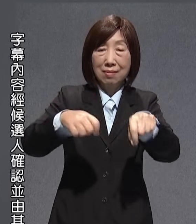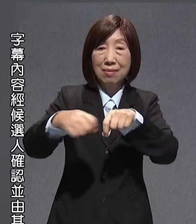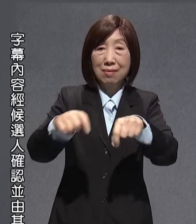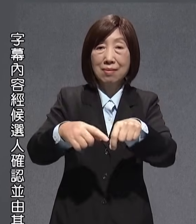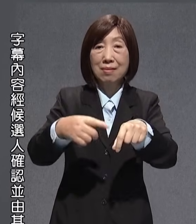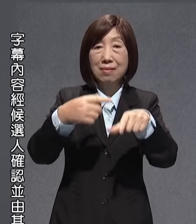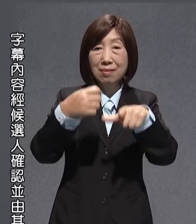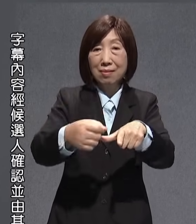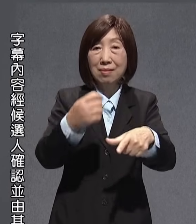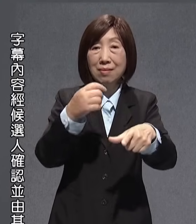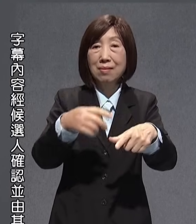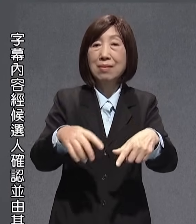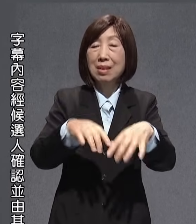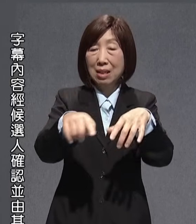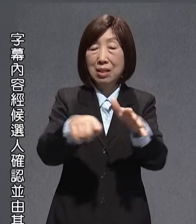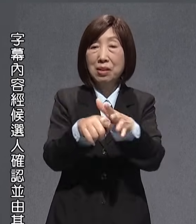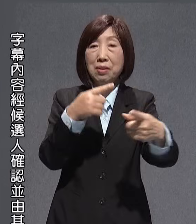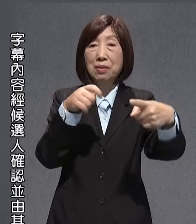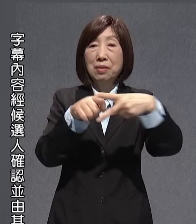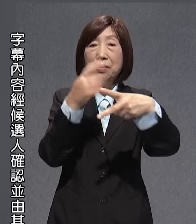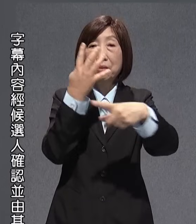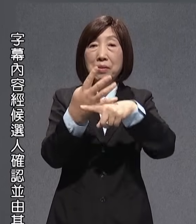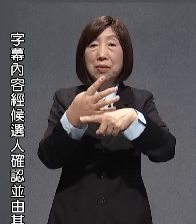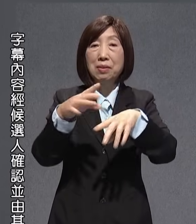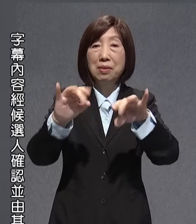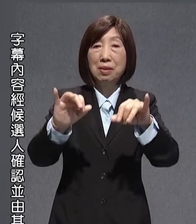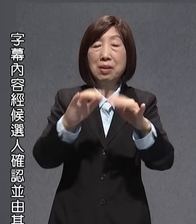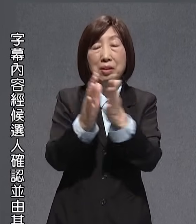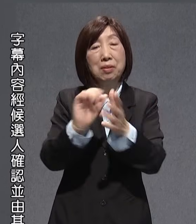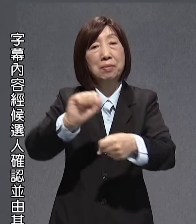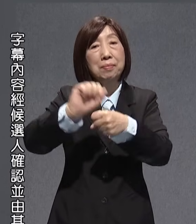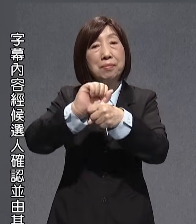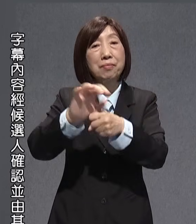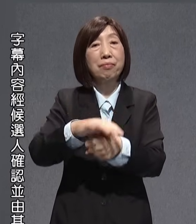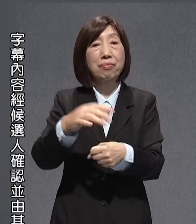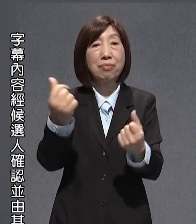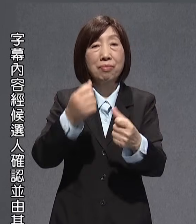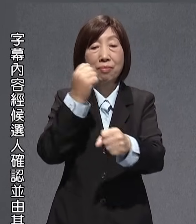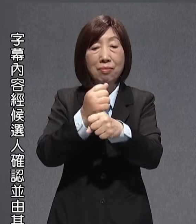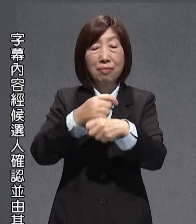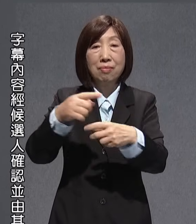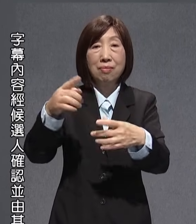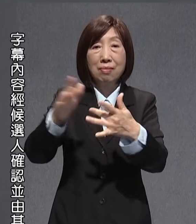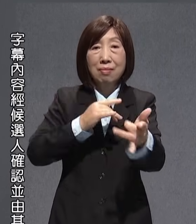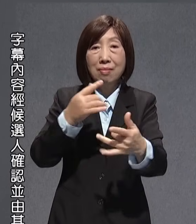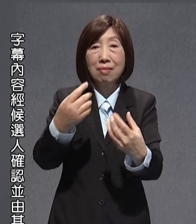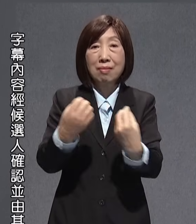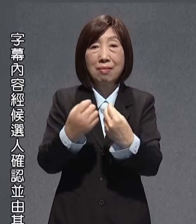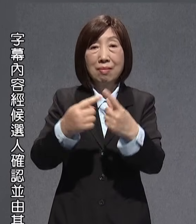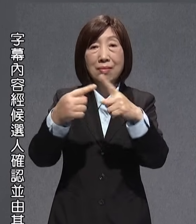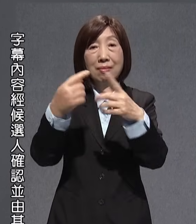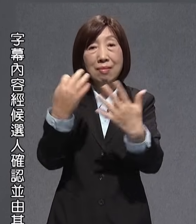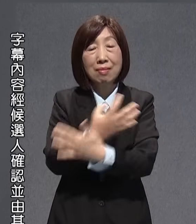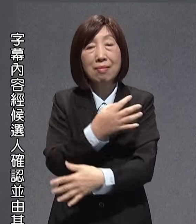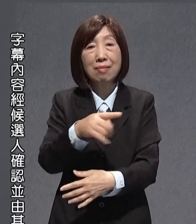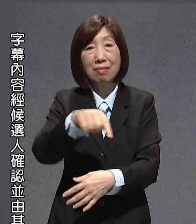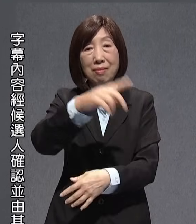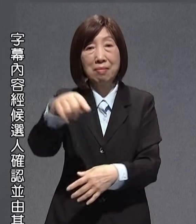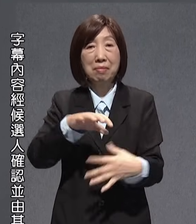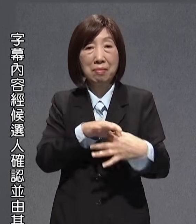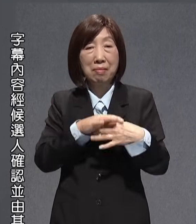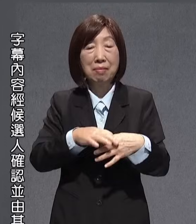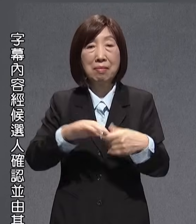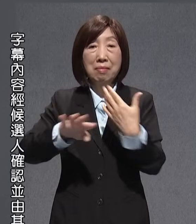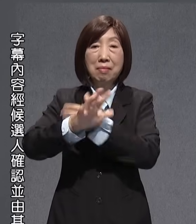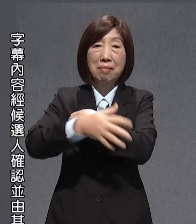区土地的使用率。关于缺工的问题，我知道大家很关心外劳的问题，其实应该产业分类